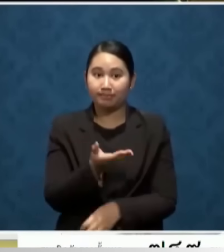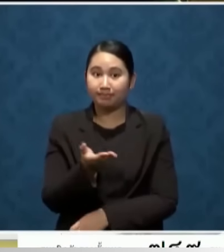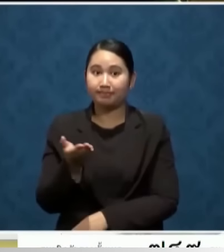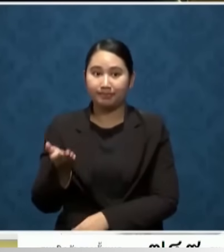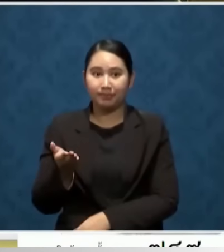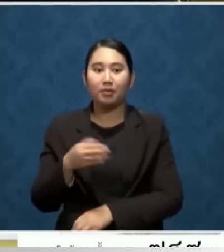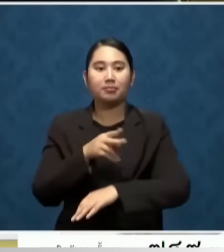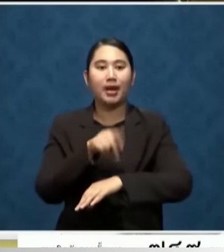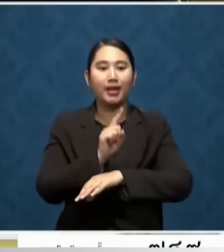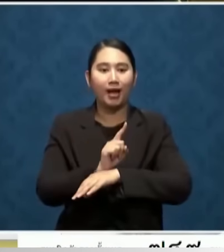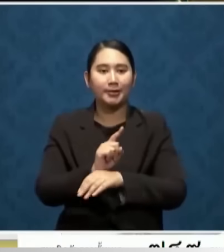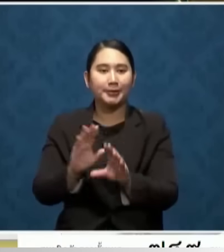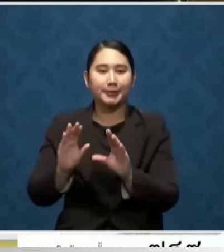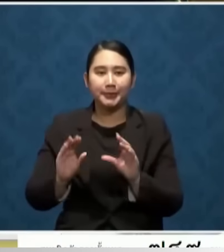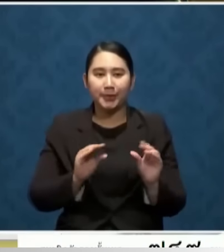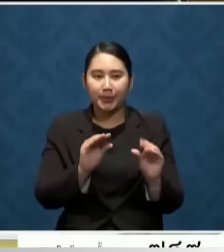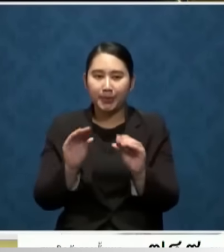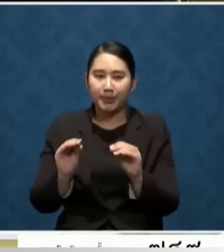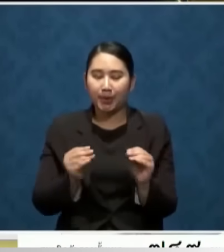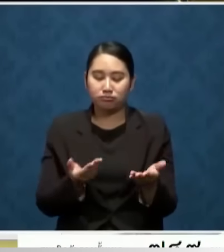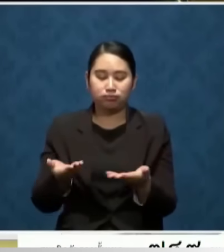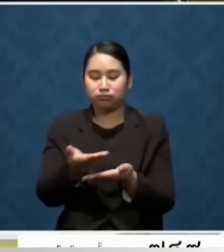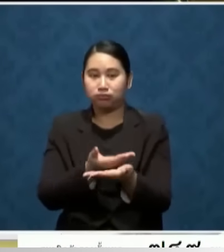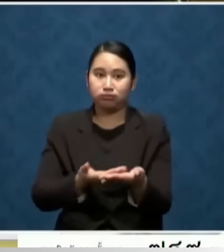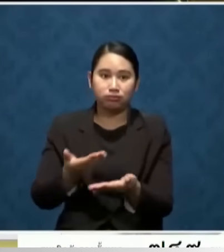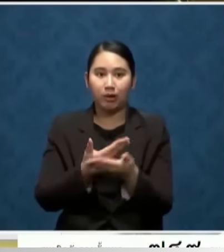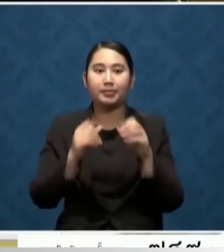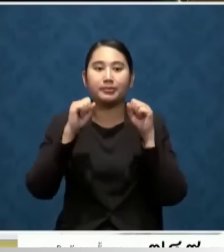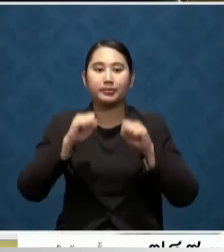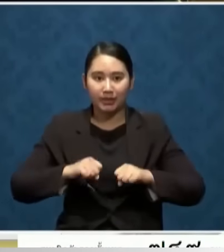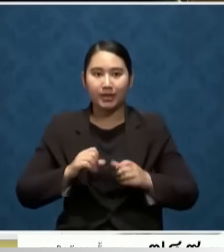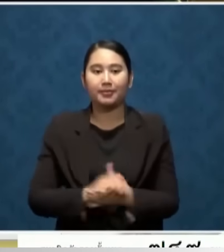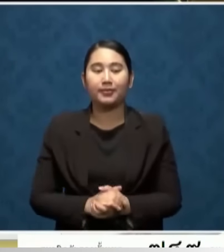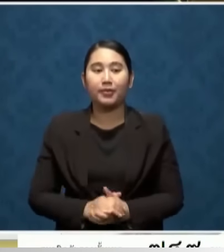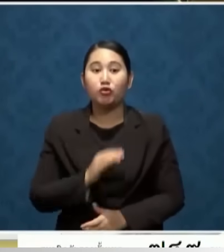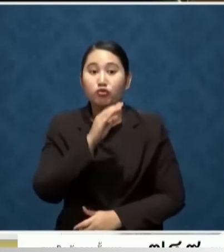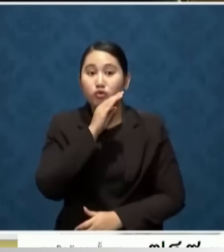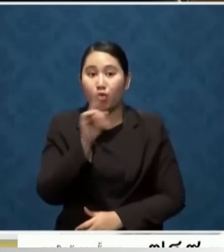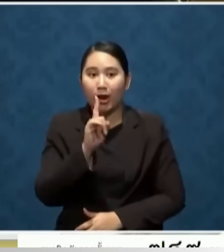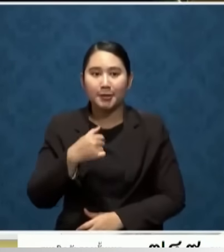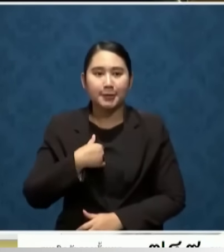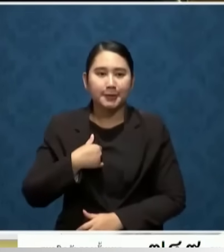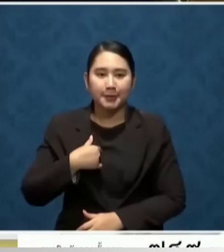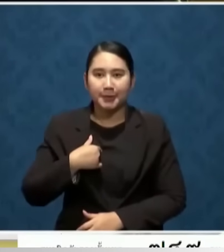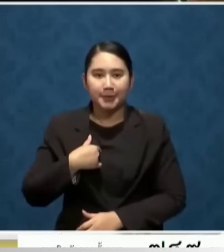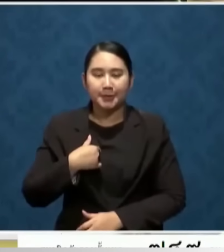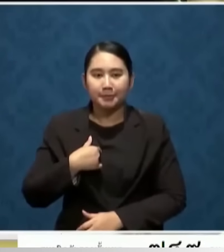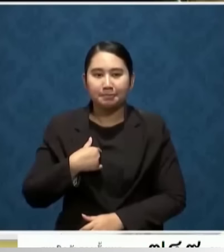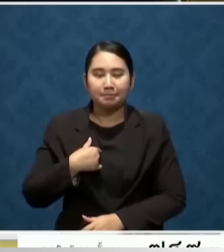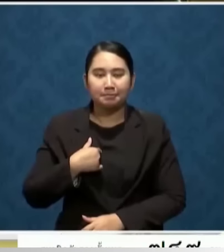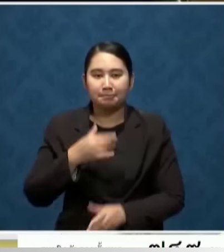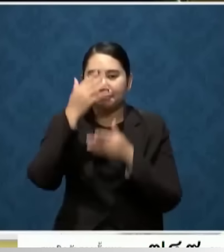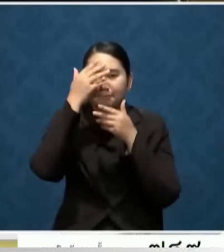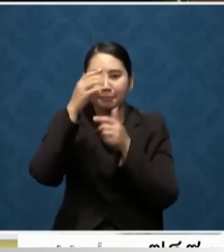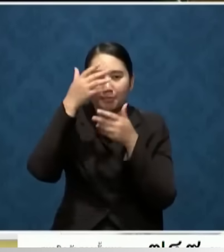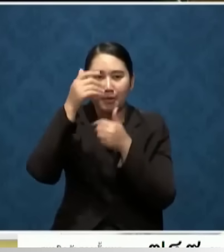านประธานที่จะต้องได้พิจารณาครับเพราะหากเราดึงดันที่จะลงมติจ